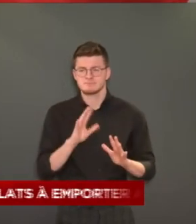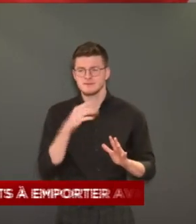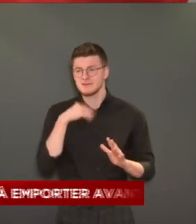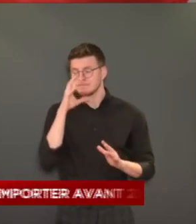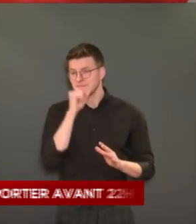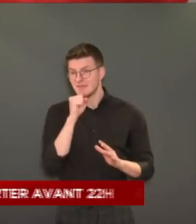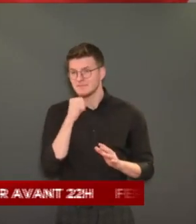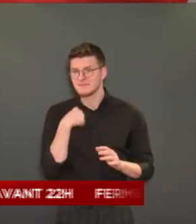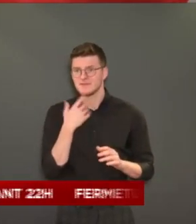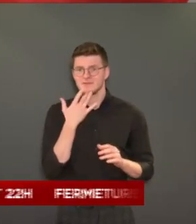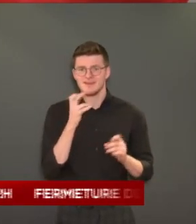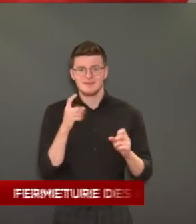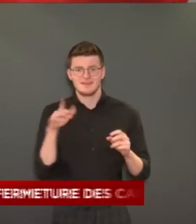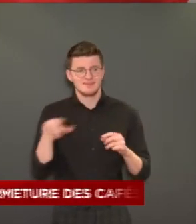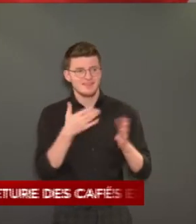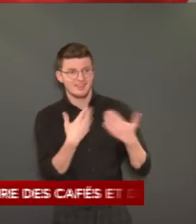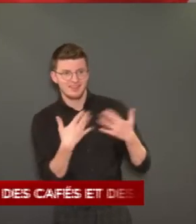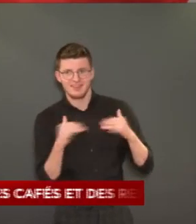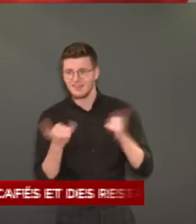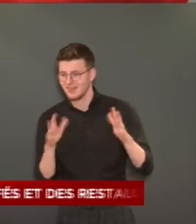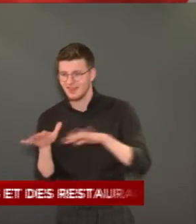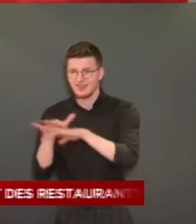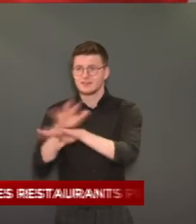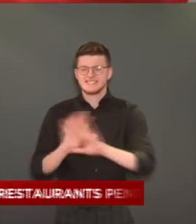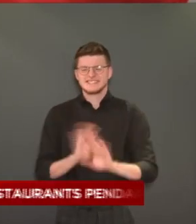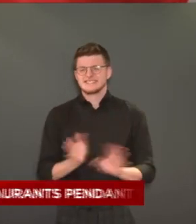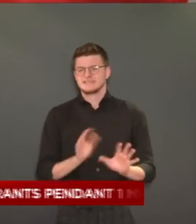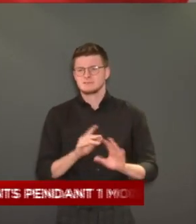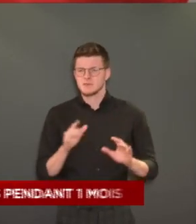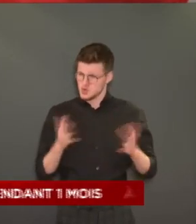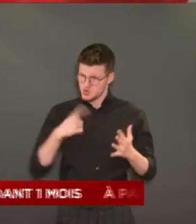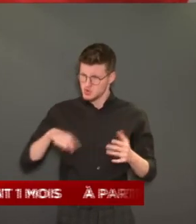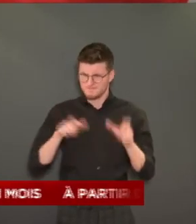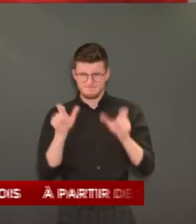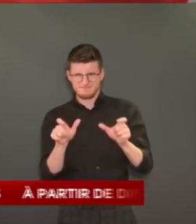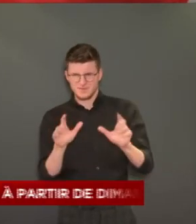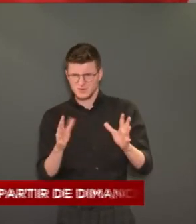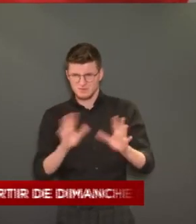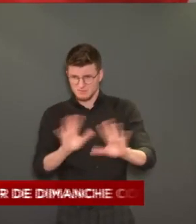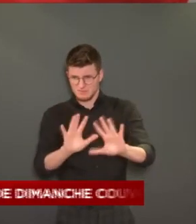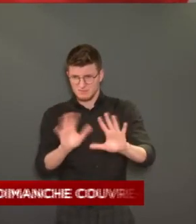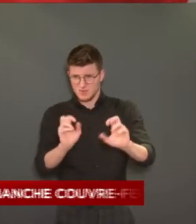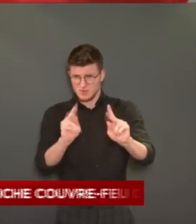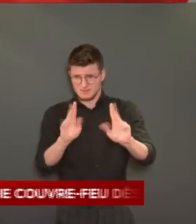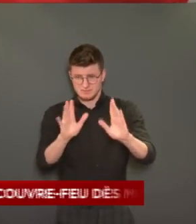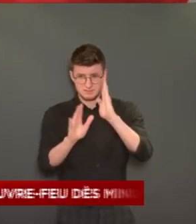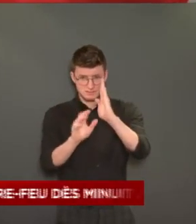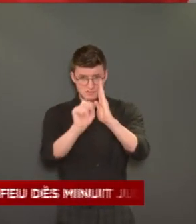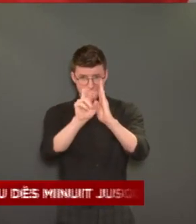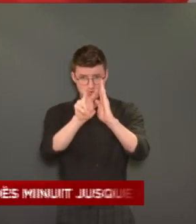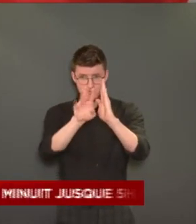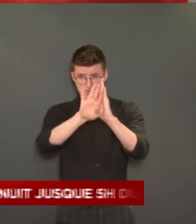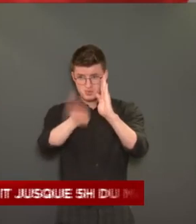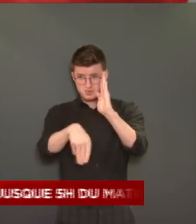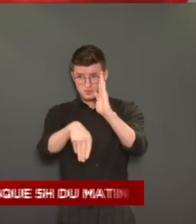grande, mais ce n'est pas bon. Et la meilleure façon de l'éviter, c'est de dire aux gens,